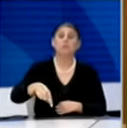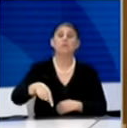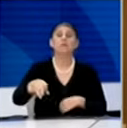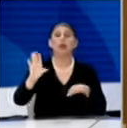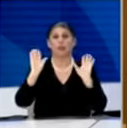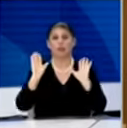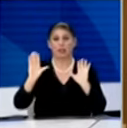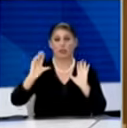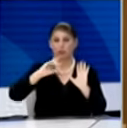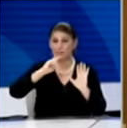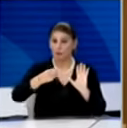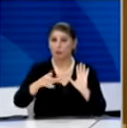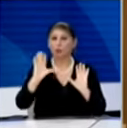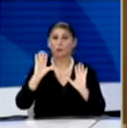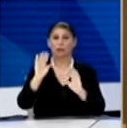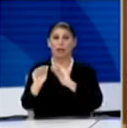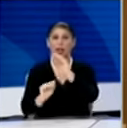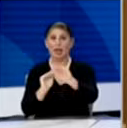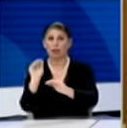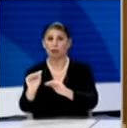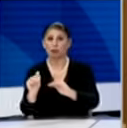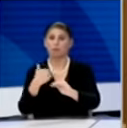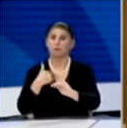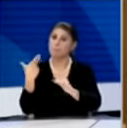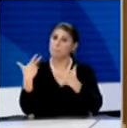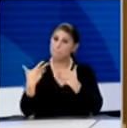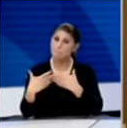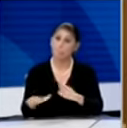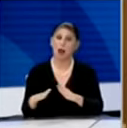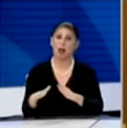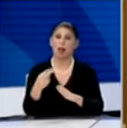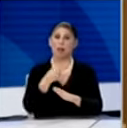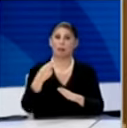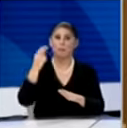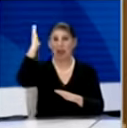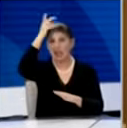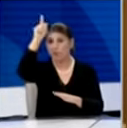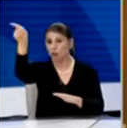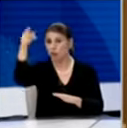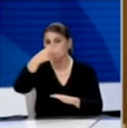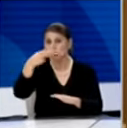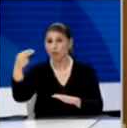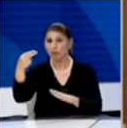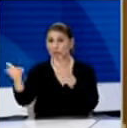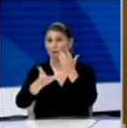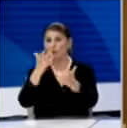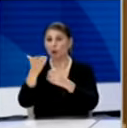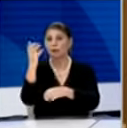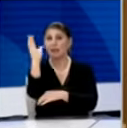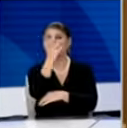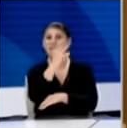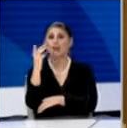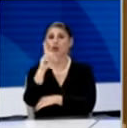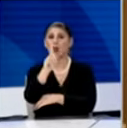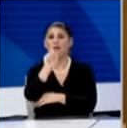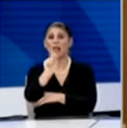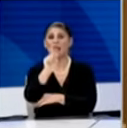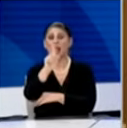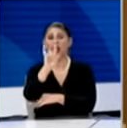απαντήσει ούτε στις ερωτήσεις που του έκανα για τον Εύρο και για τη Δαδιά.